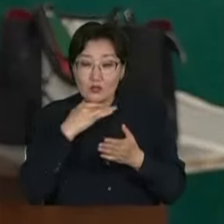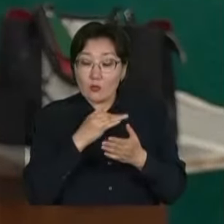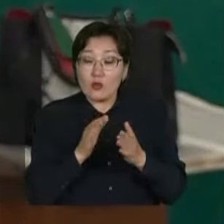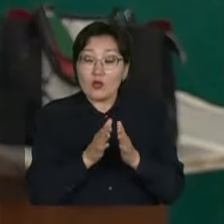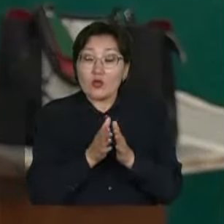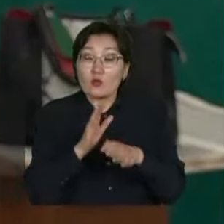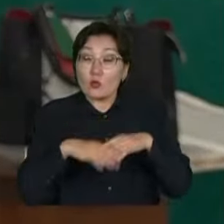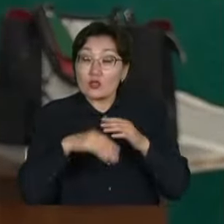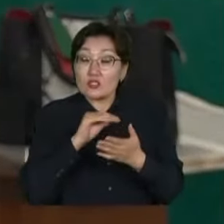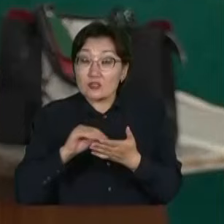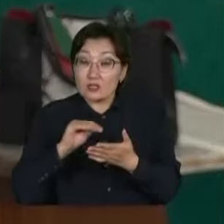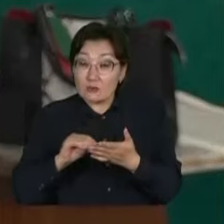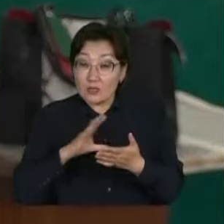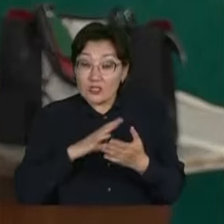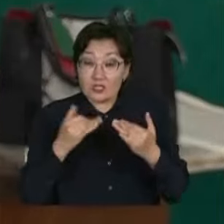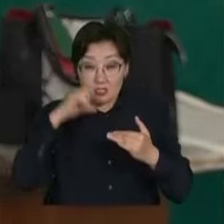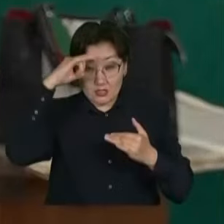қолжазбаларды қазіргі қазақ тіліне